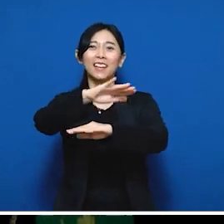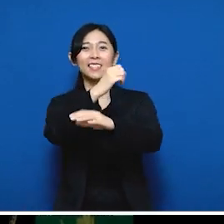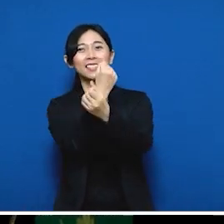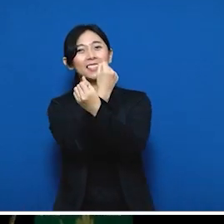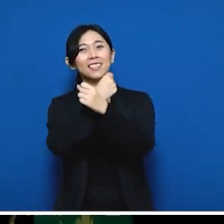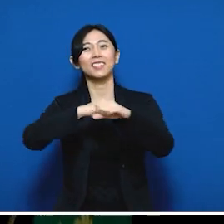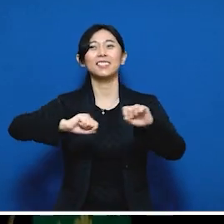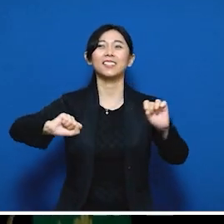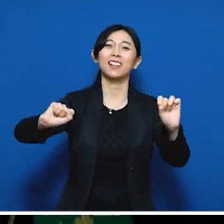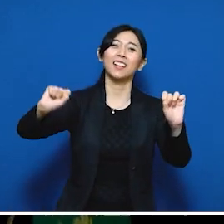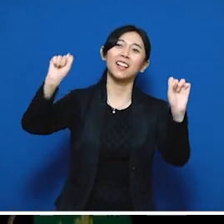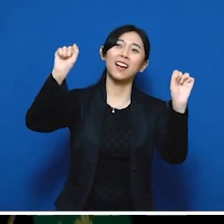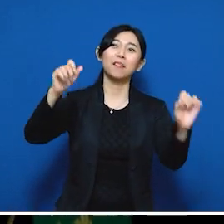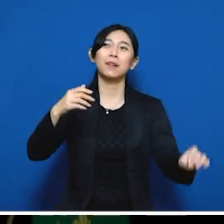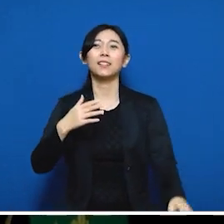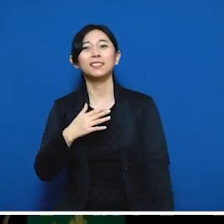atas